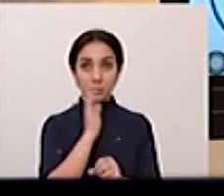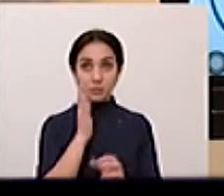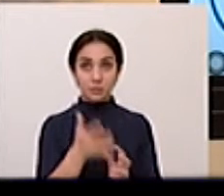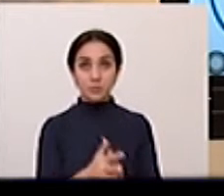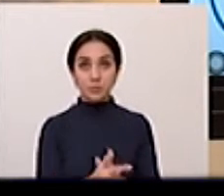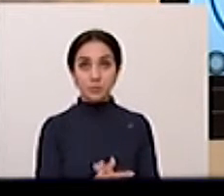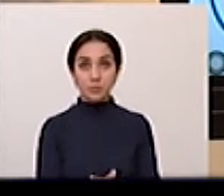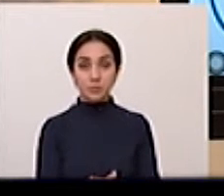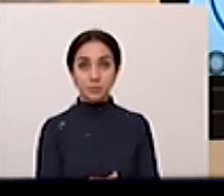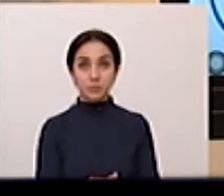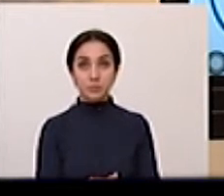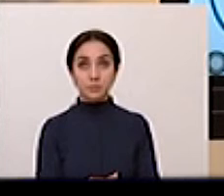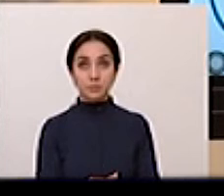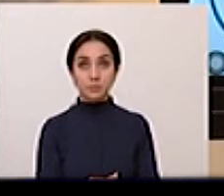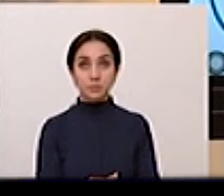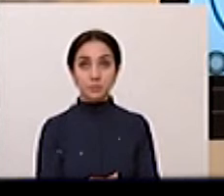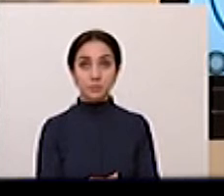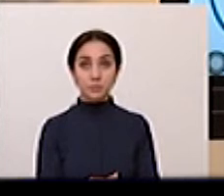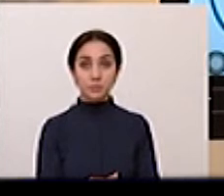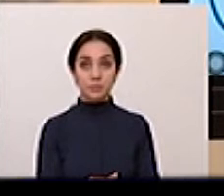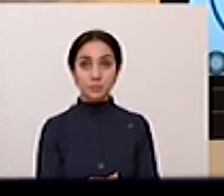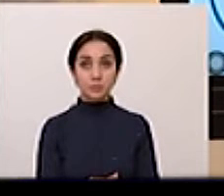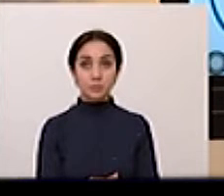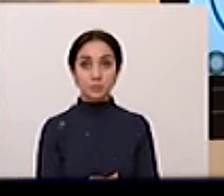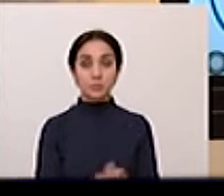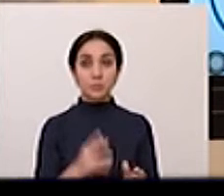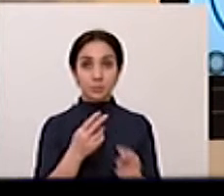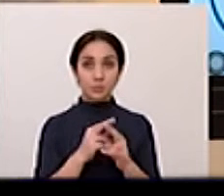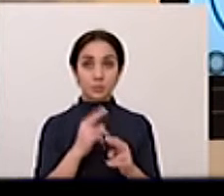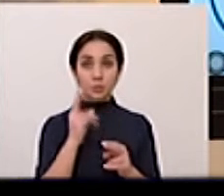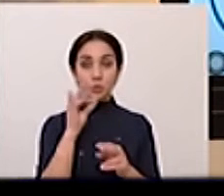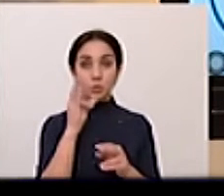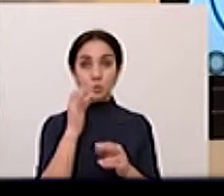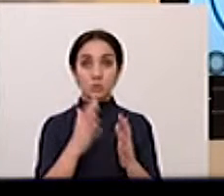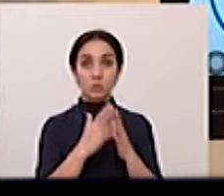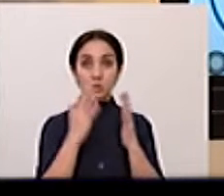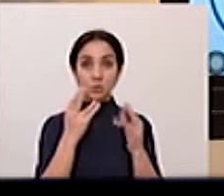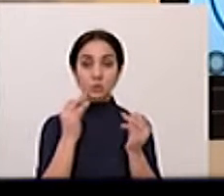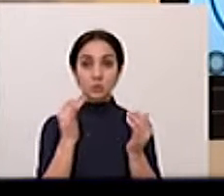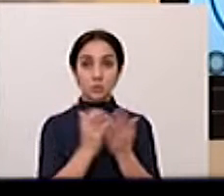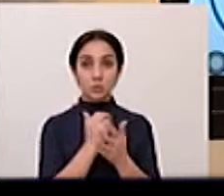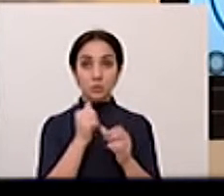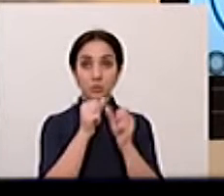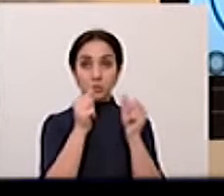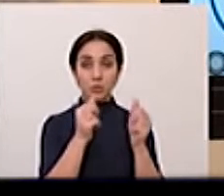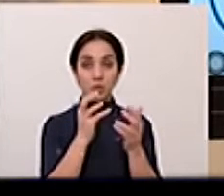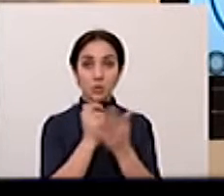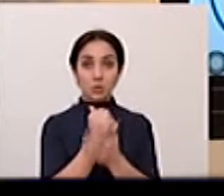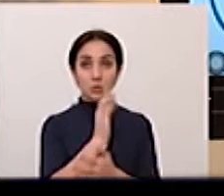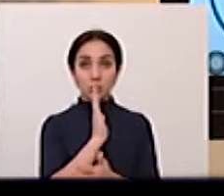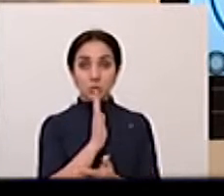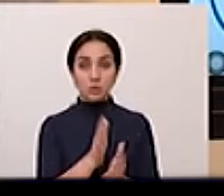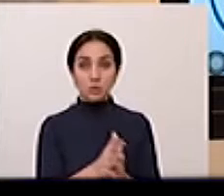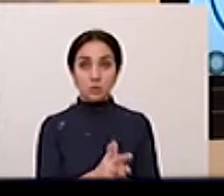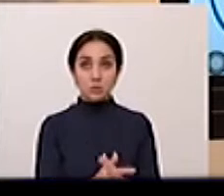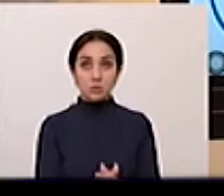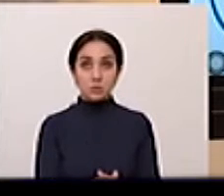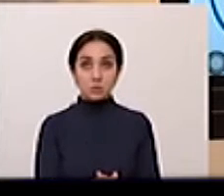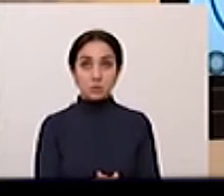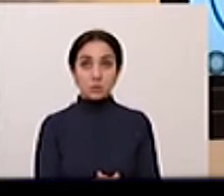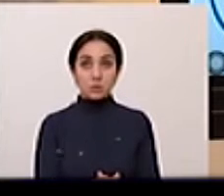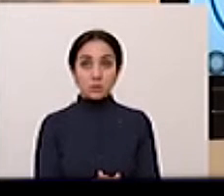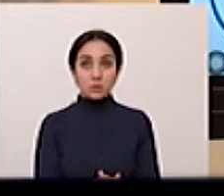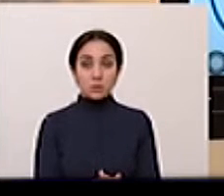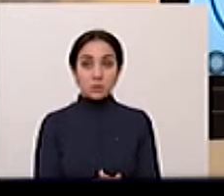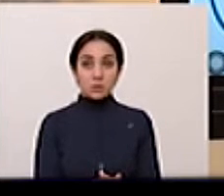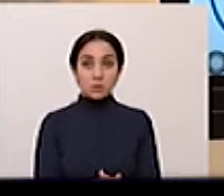yuboramiz. Va bizdan so'ralayotgan kesik konusning hajmini topish formulasi hosil bo'ladi.